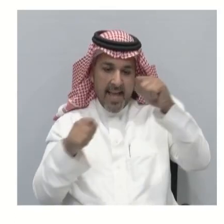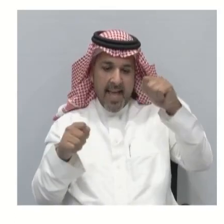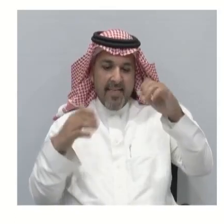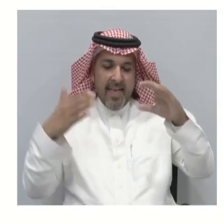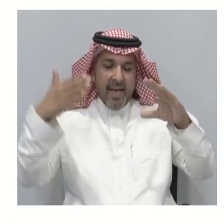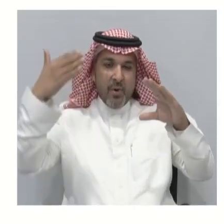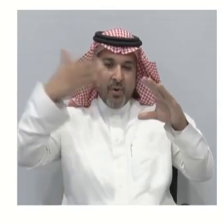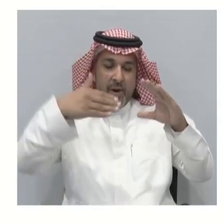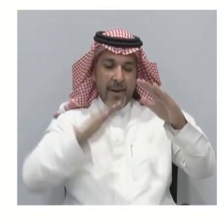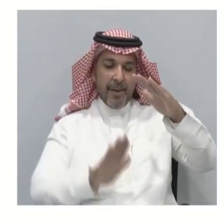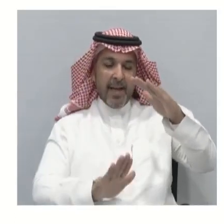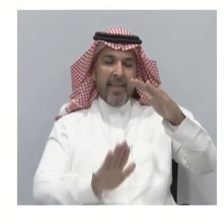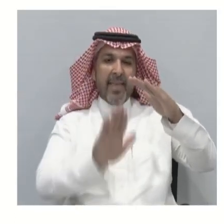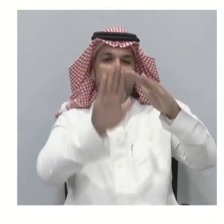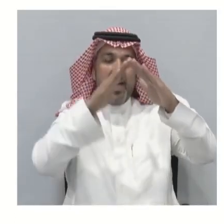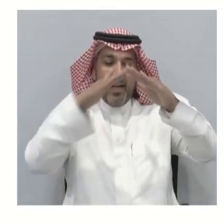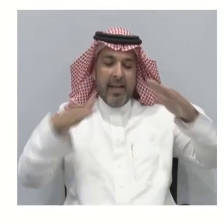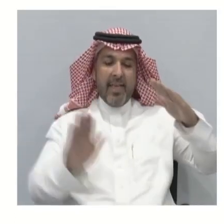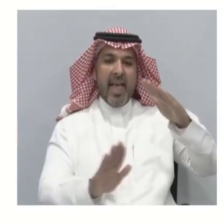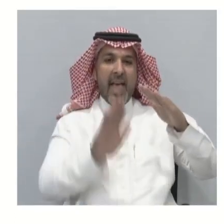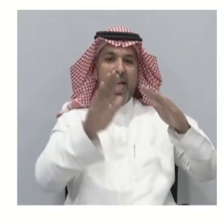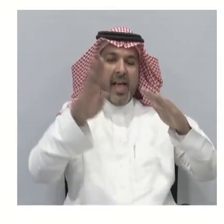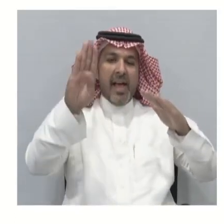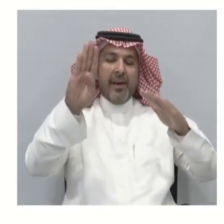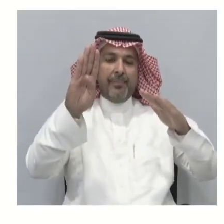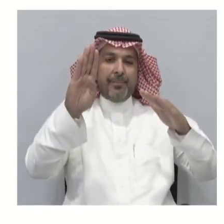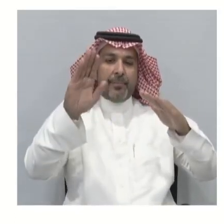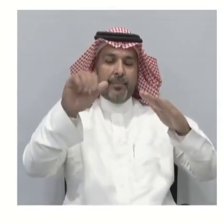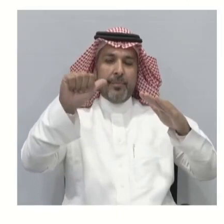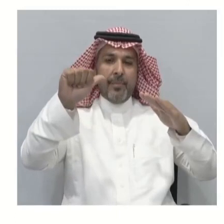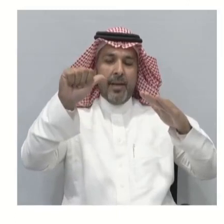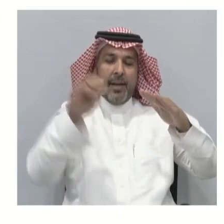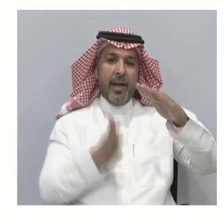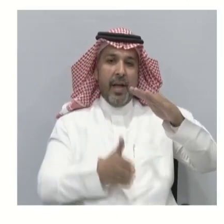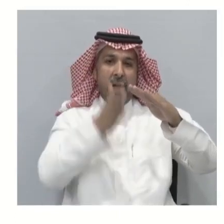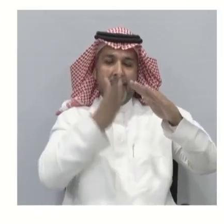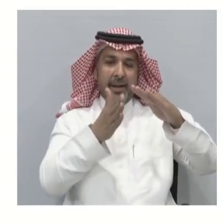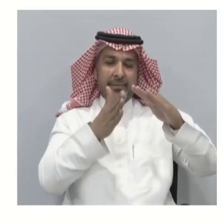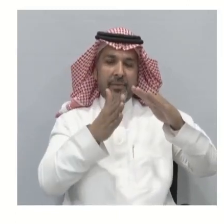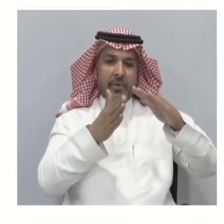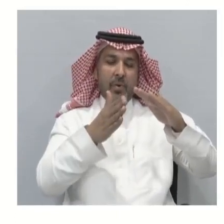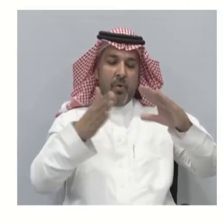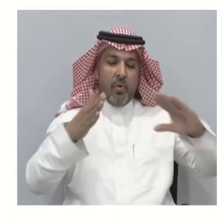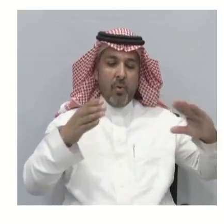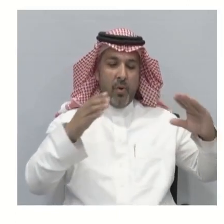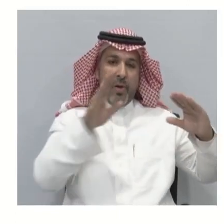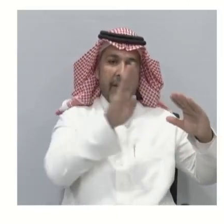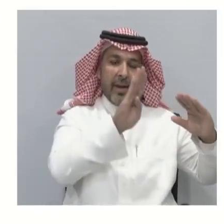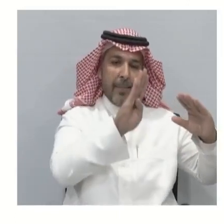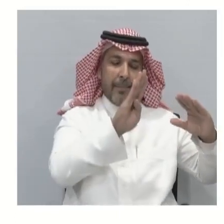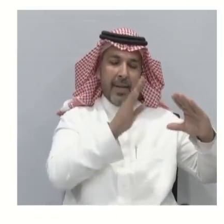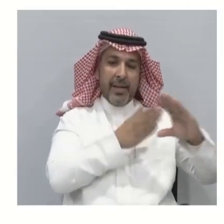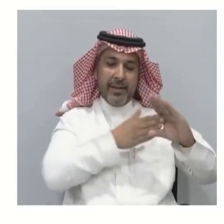الزاويه ماذا اي فبالتالي راح يكون عندي بي س اكبر من اي س اذا هنا بي سي الموجود عندي والمسافه عندي